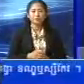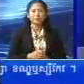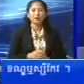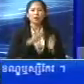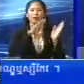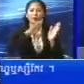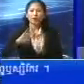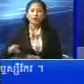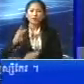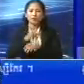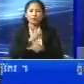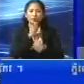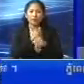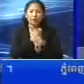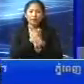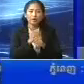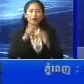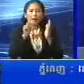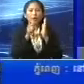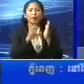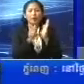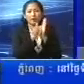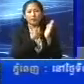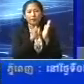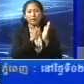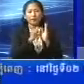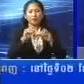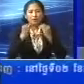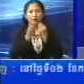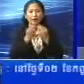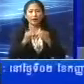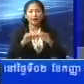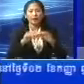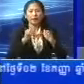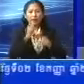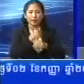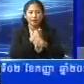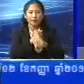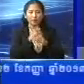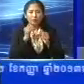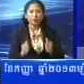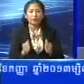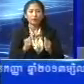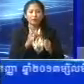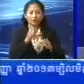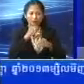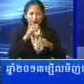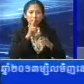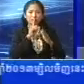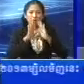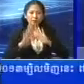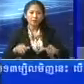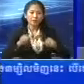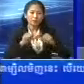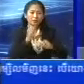ដោយឡែកក្រសួងការងារបានធ្វើការអំពាវនាវដល់អង្គការសហជីពកម្មករនិយោជកទាំងអស់ត្រូវរក្សានូវភាពស្ងប់ស្ងៀមនិងបន្ត